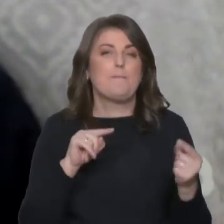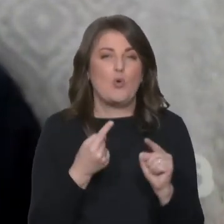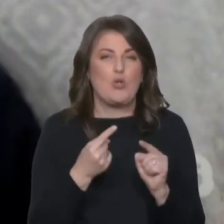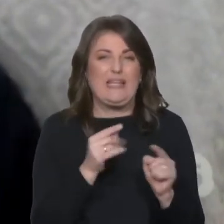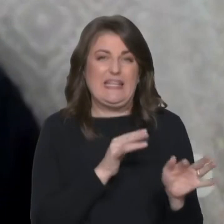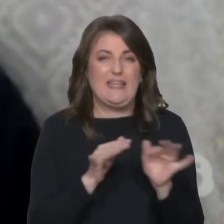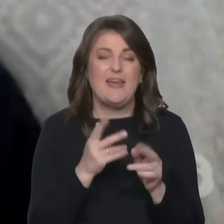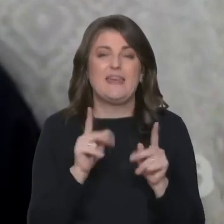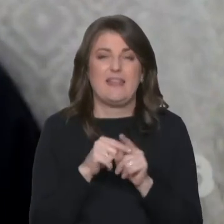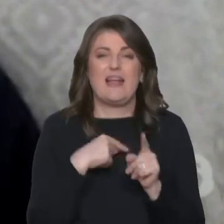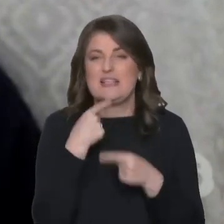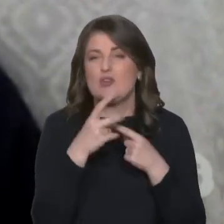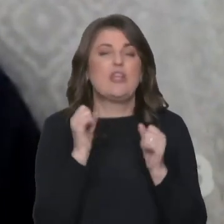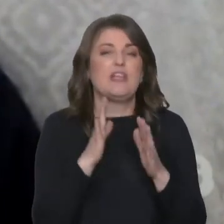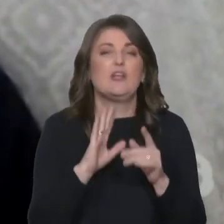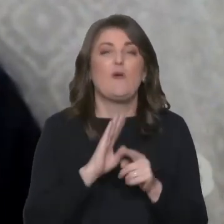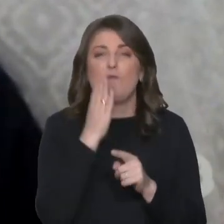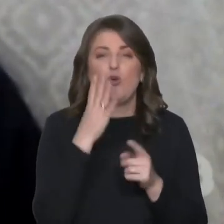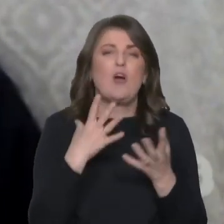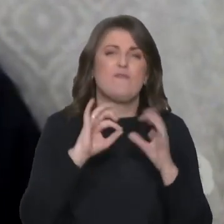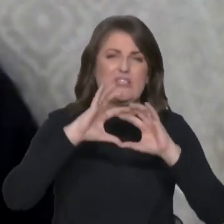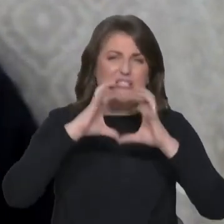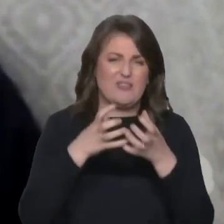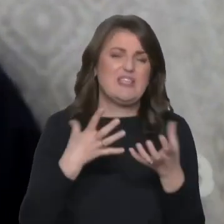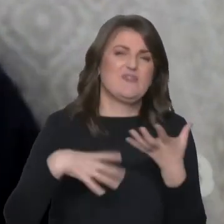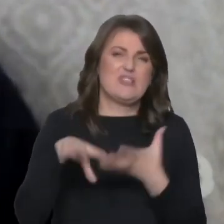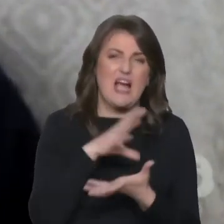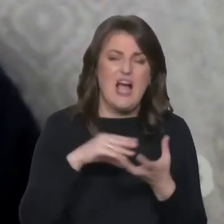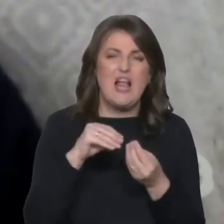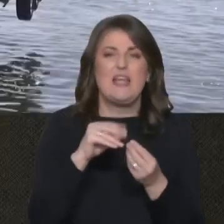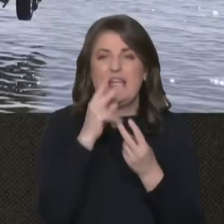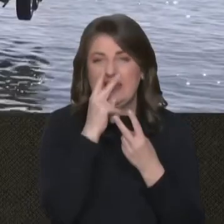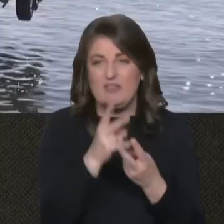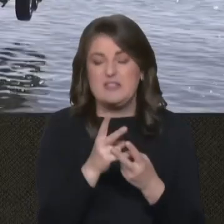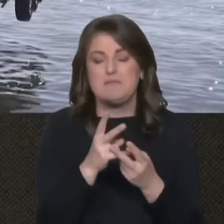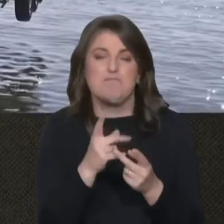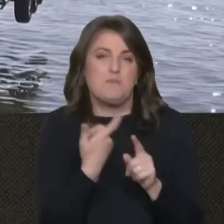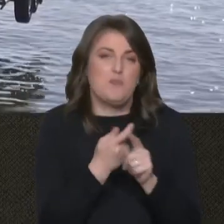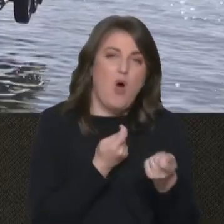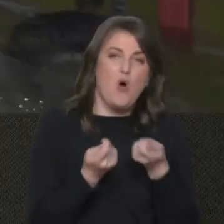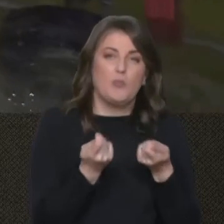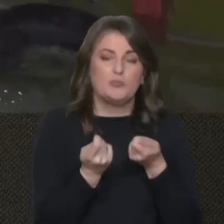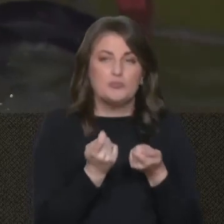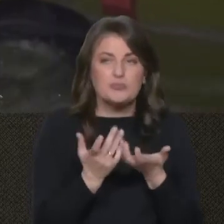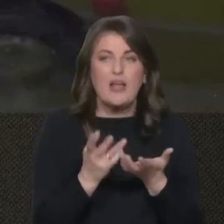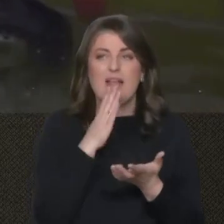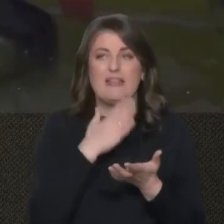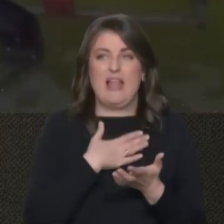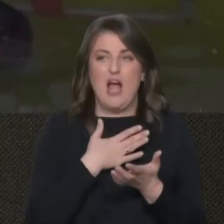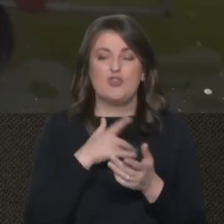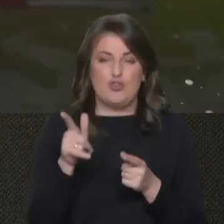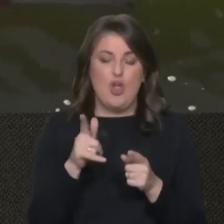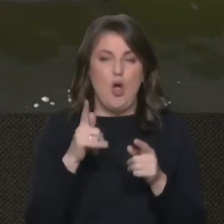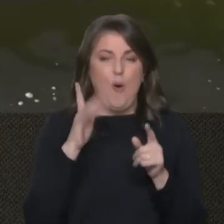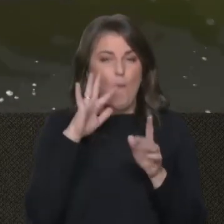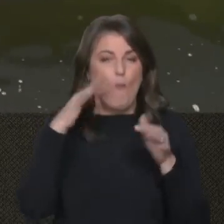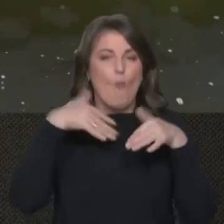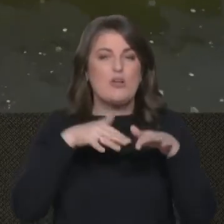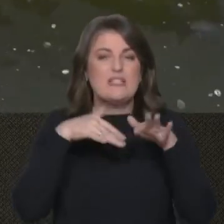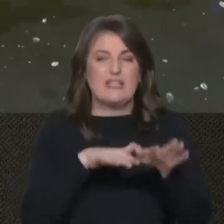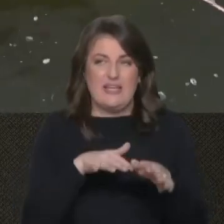протидії. Ну, я так скажу, не тільки ворог, в світі взагалі дивляться з певним острахом на наші морські дрони.